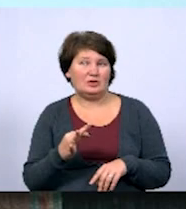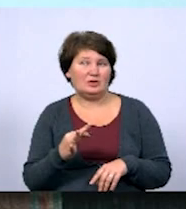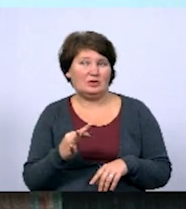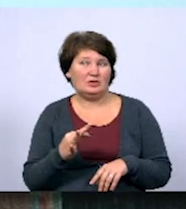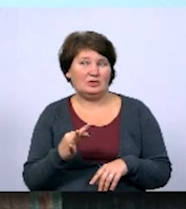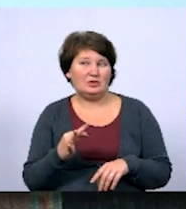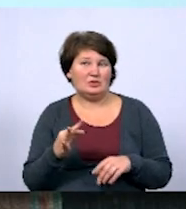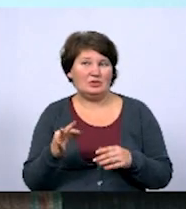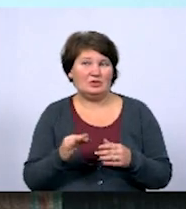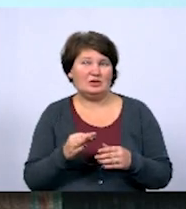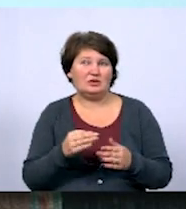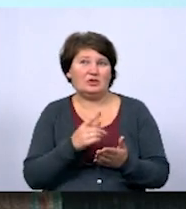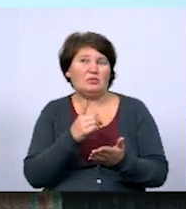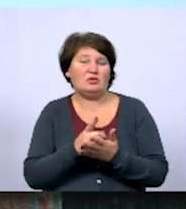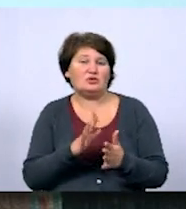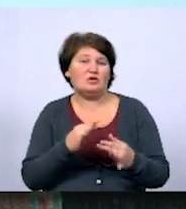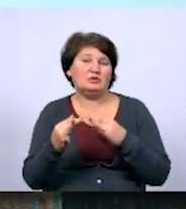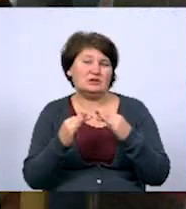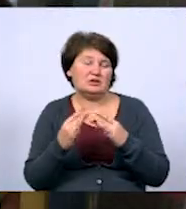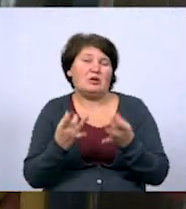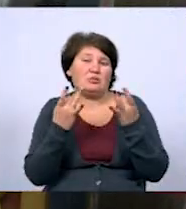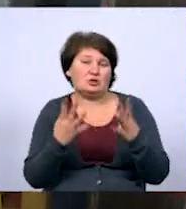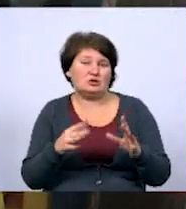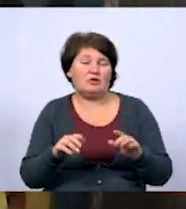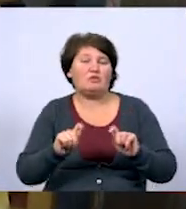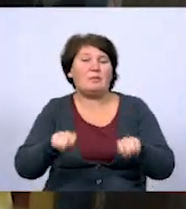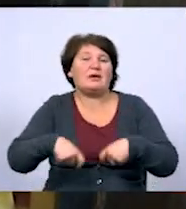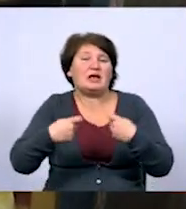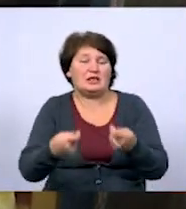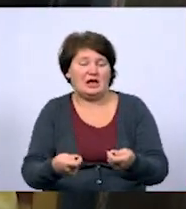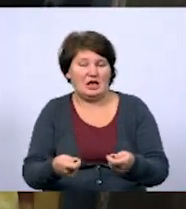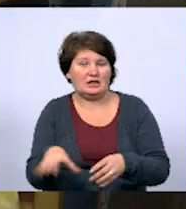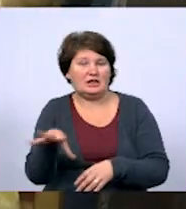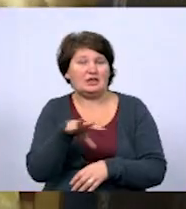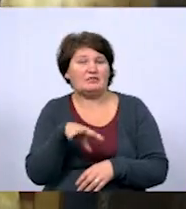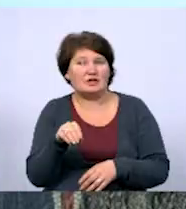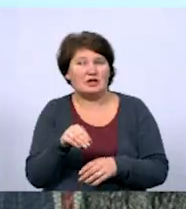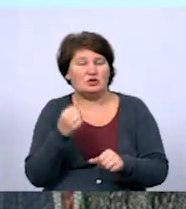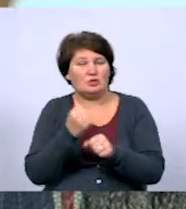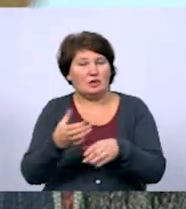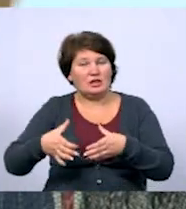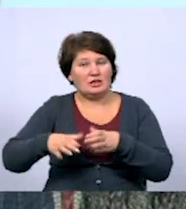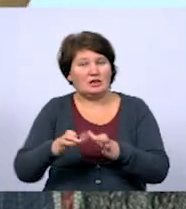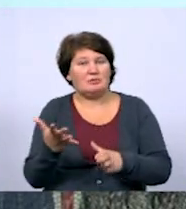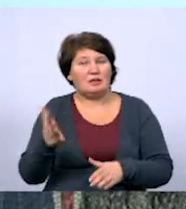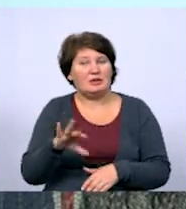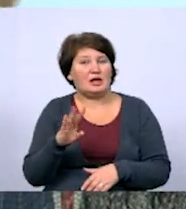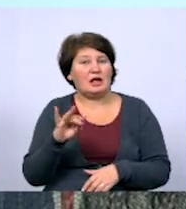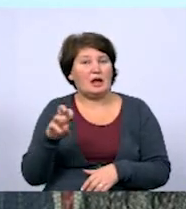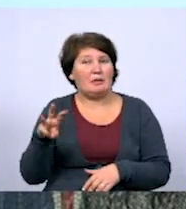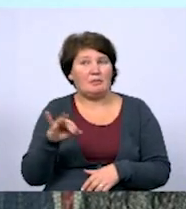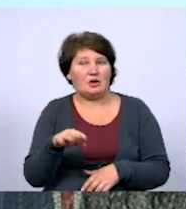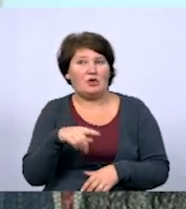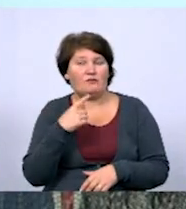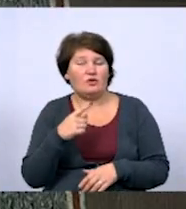володію гуцульською бесідою, і переважно таки добре ту фонетику передав. Крім аудіокниги, створили ще диск із 5 треками, каже звукорежисер